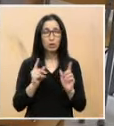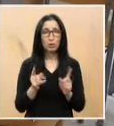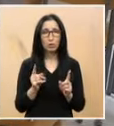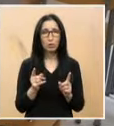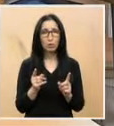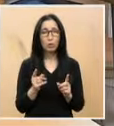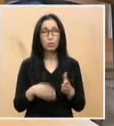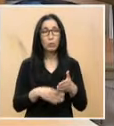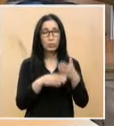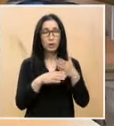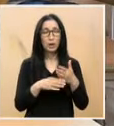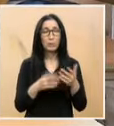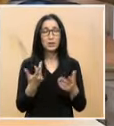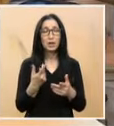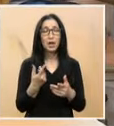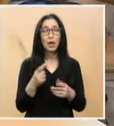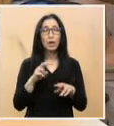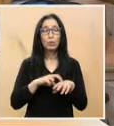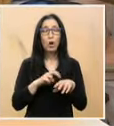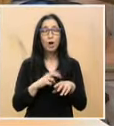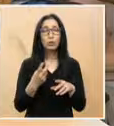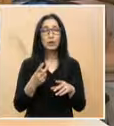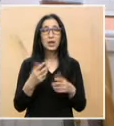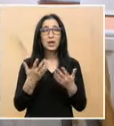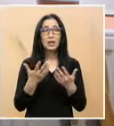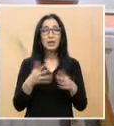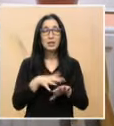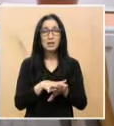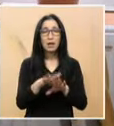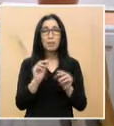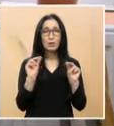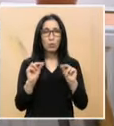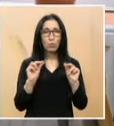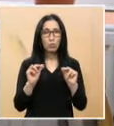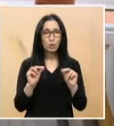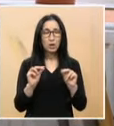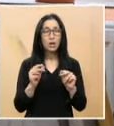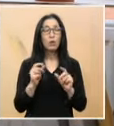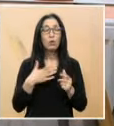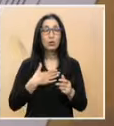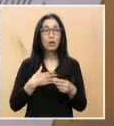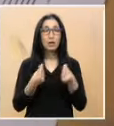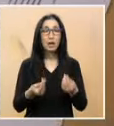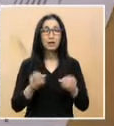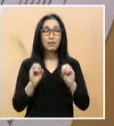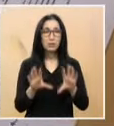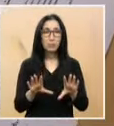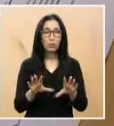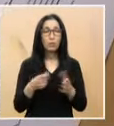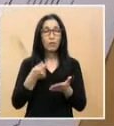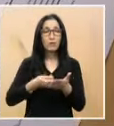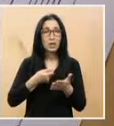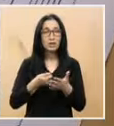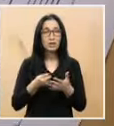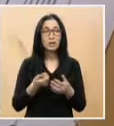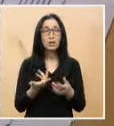е подкрепа за дуалната система на обучение, което ни даде възможност да осигурим